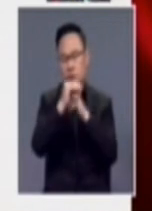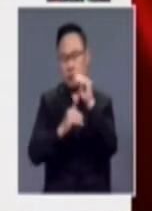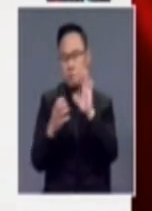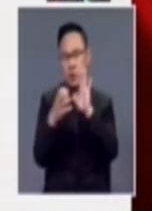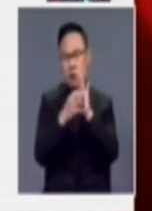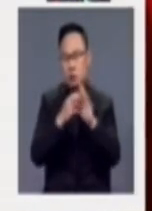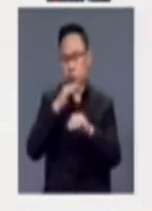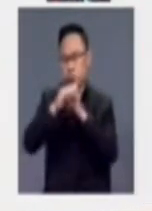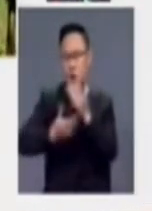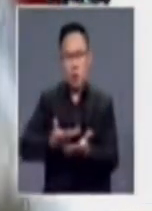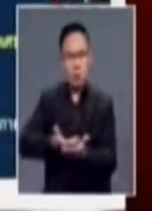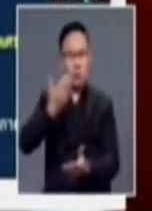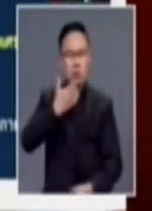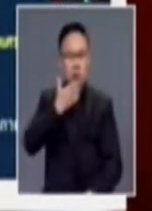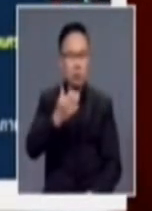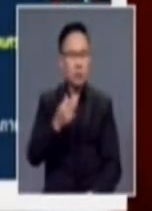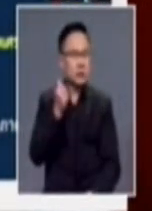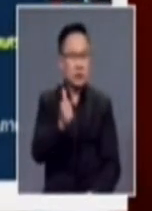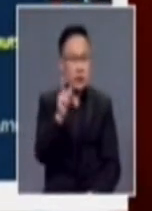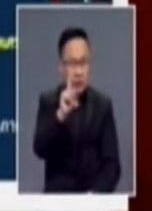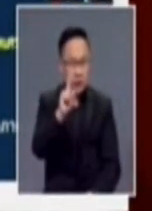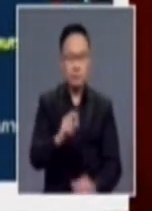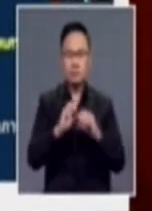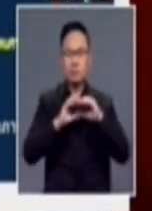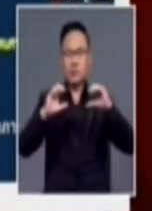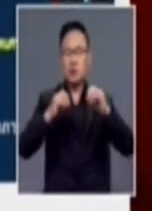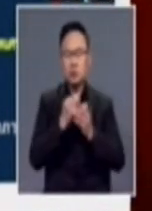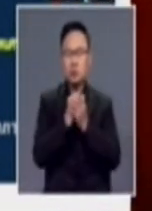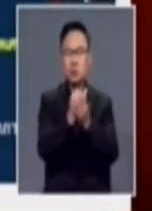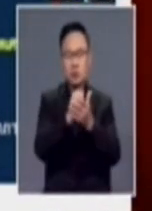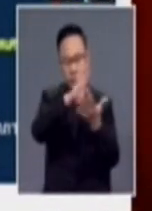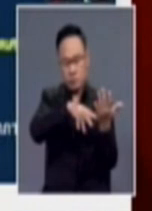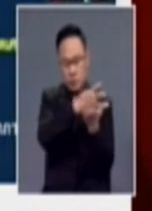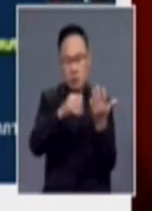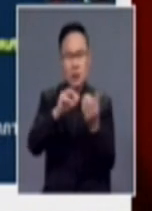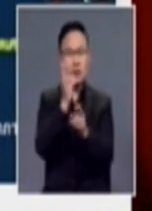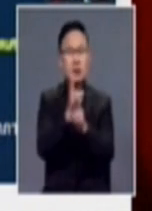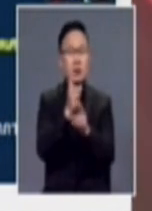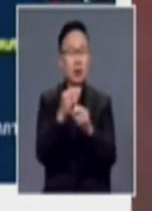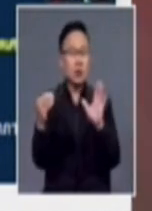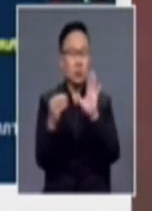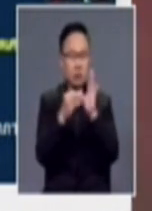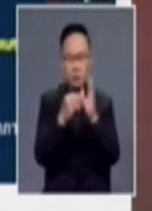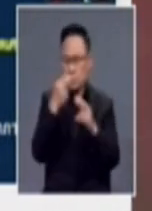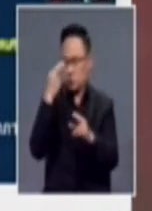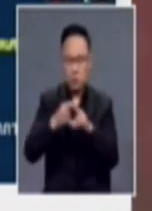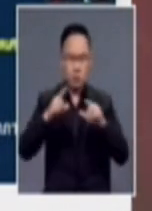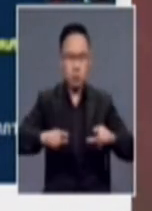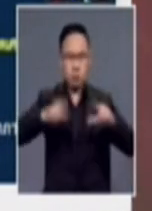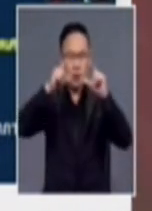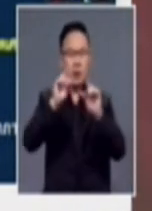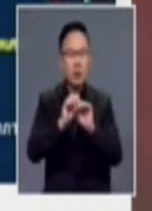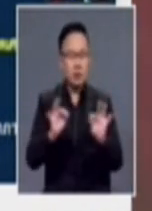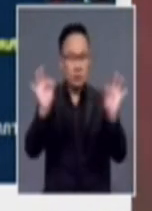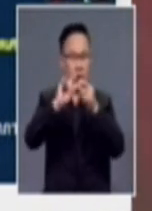งคั่งยั่งยืนรัฐบาลจึงมียุทธศาสตร์รักษาความมีชื่อเสียงของกรุงเทพมหานครให้เป็นมหานครที่ทันสมัยระดับโลกคว